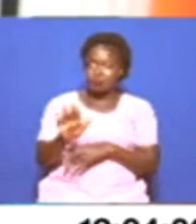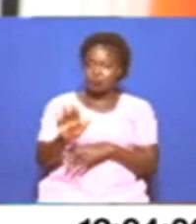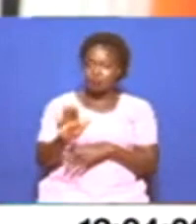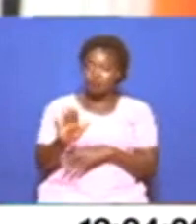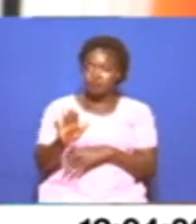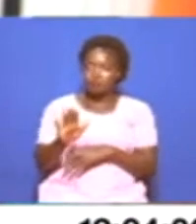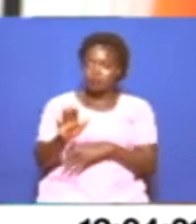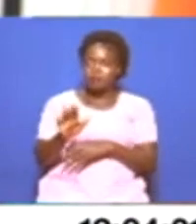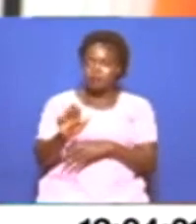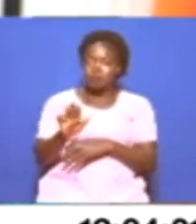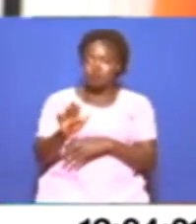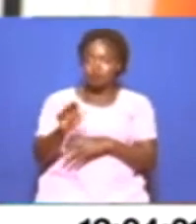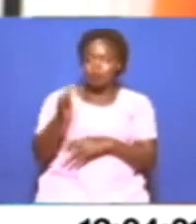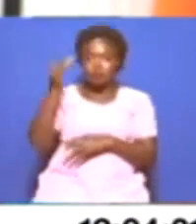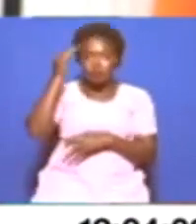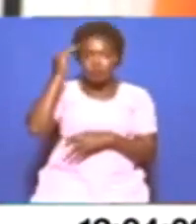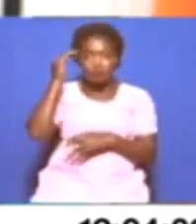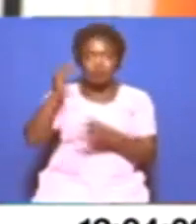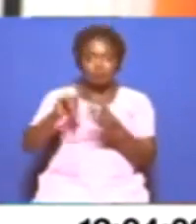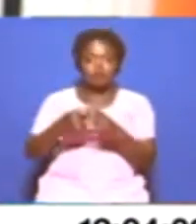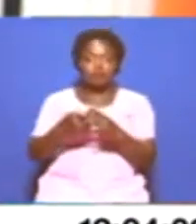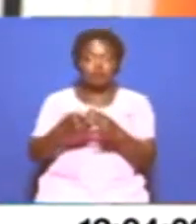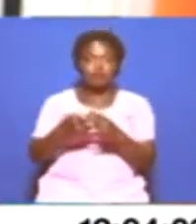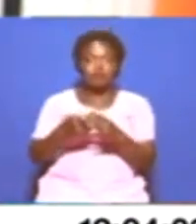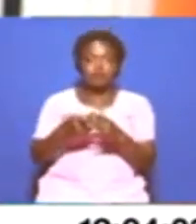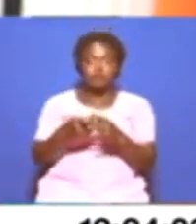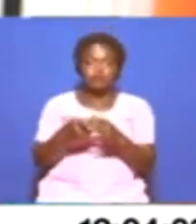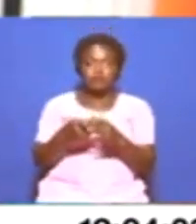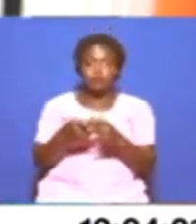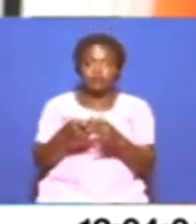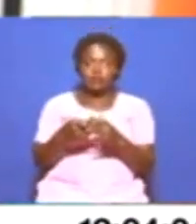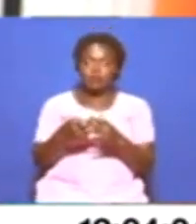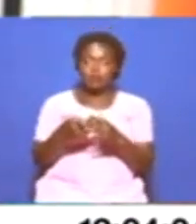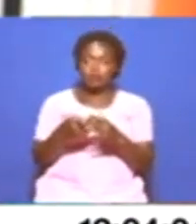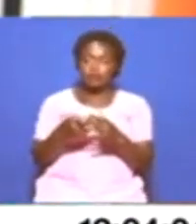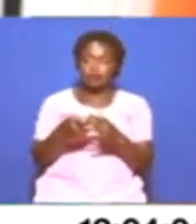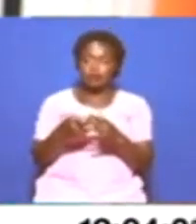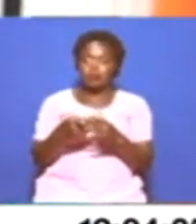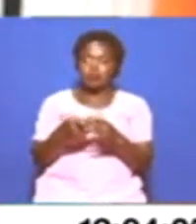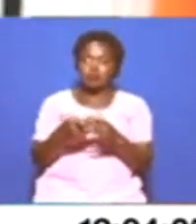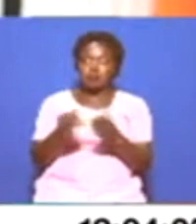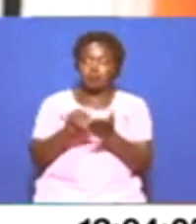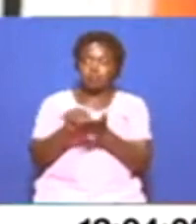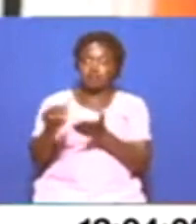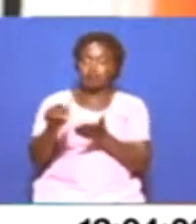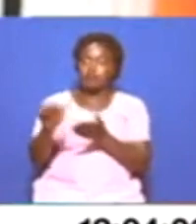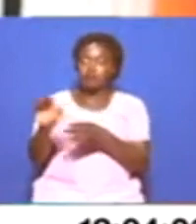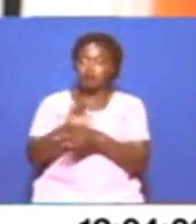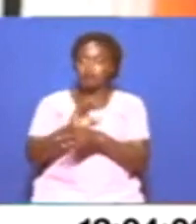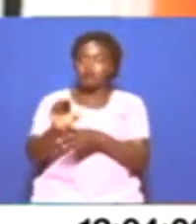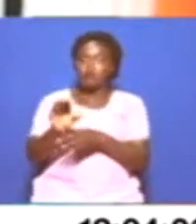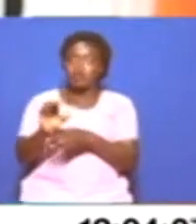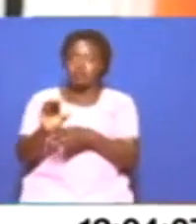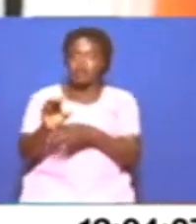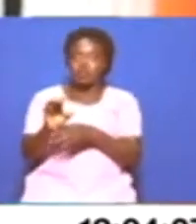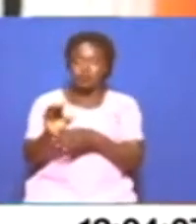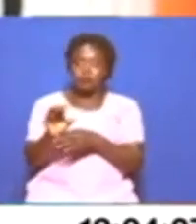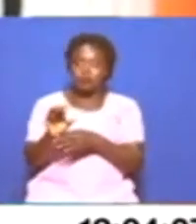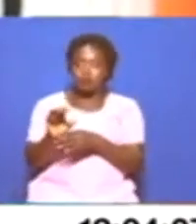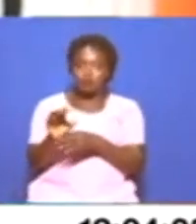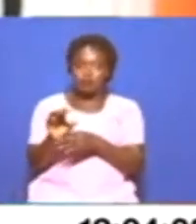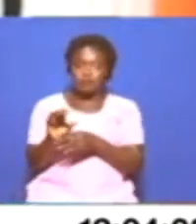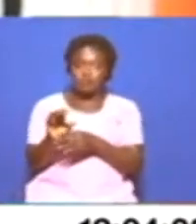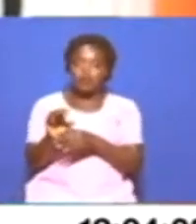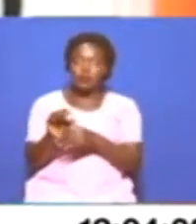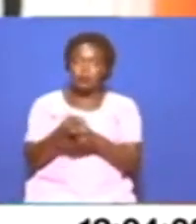for the head start. If we can help our people to exit in a career that they will